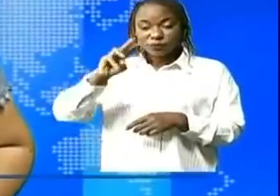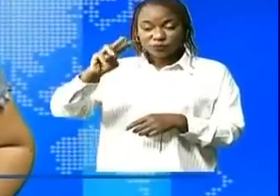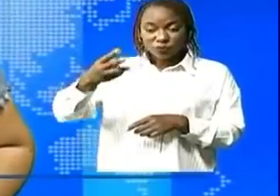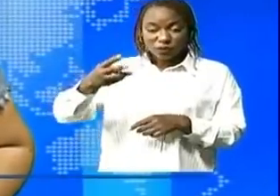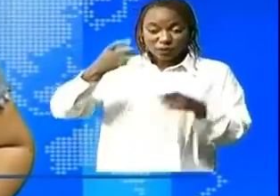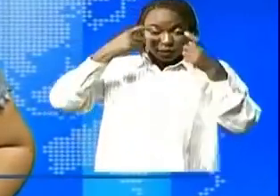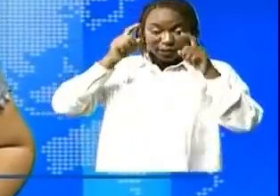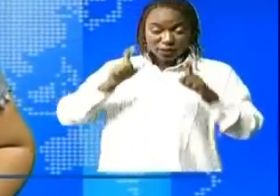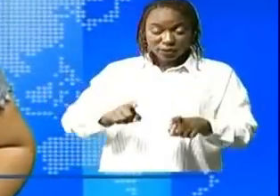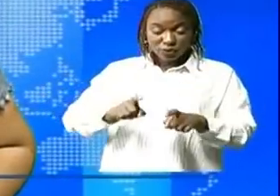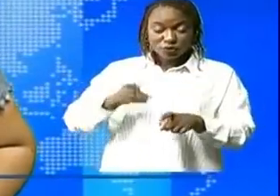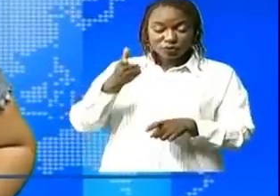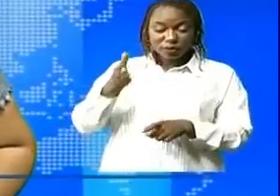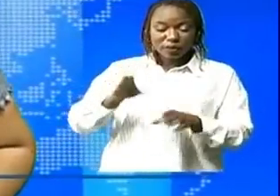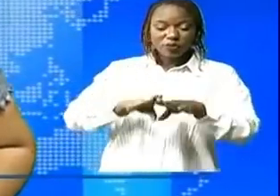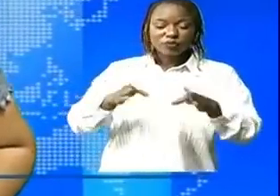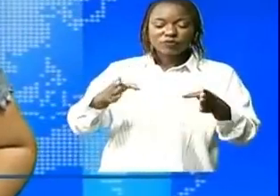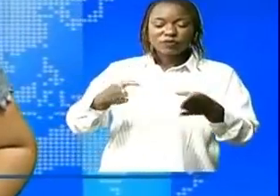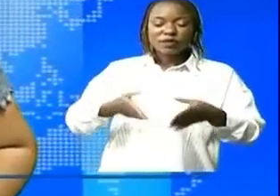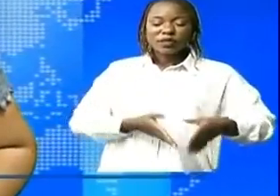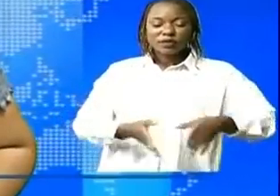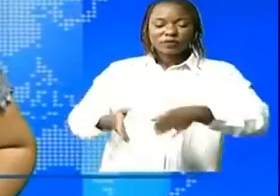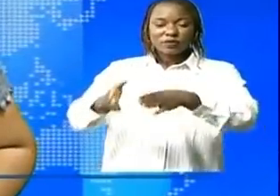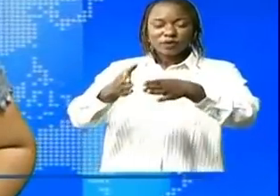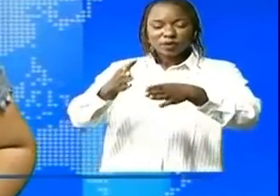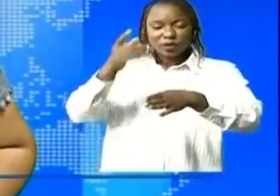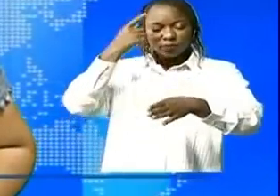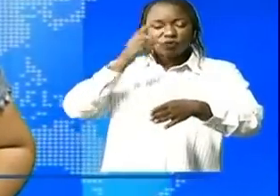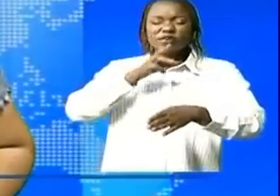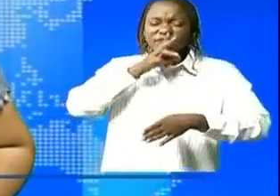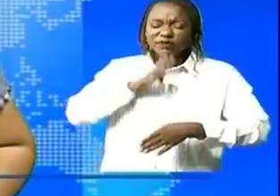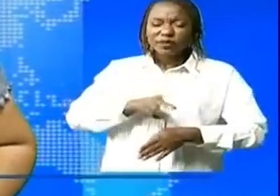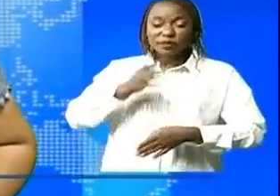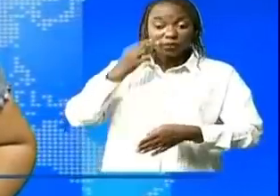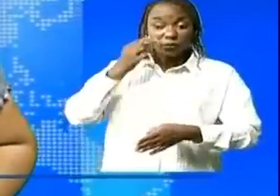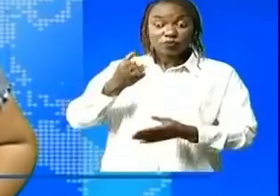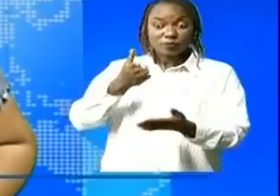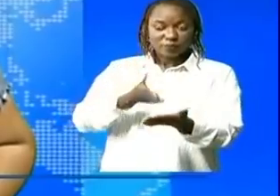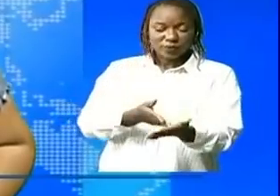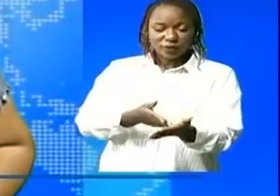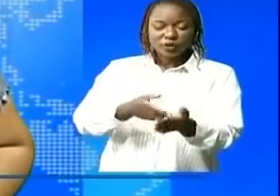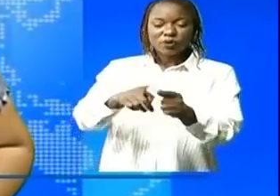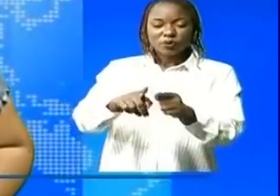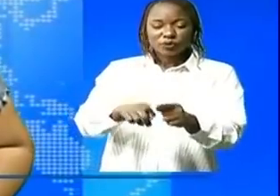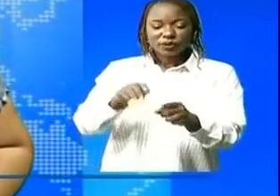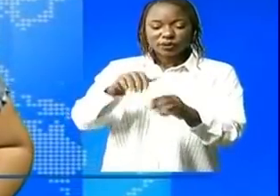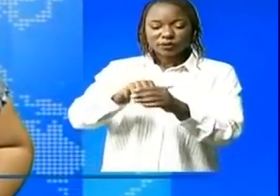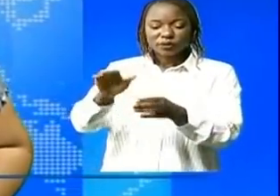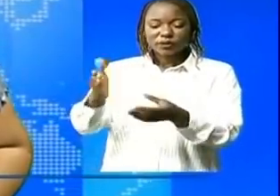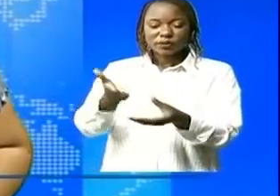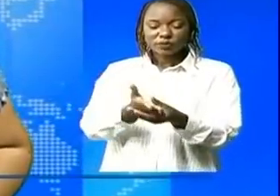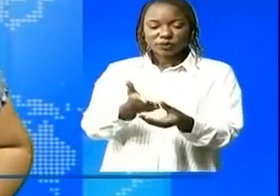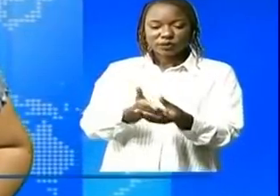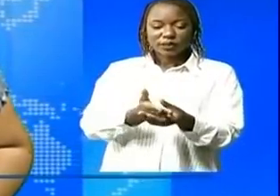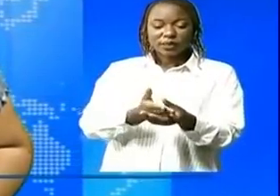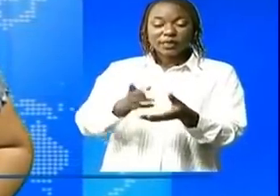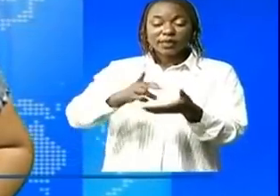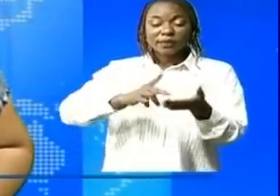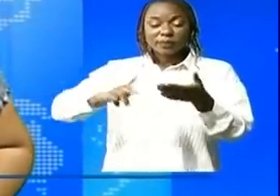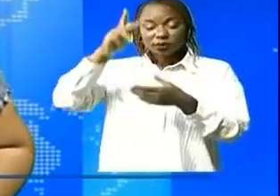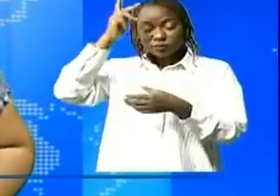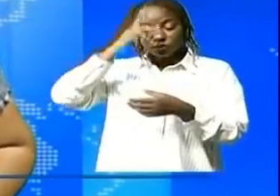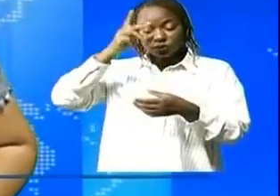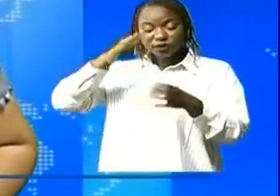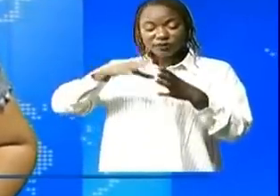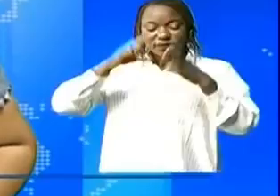décision judiciaire ouvre la voie à l'éclatement de la vérité dans ce dossier. 4, le Parti pour l'Action et son